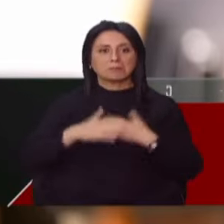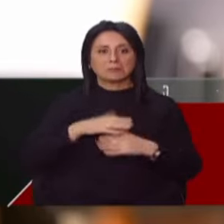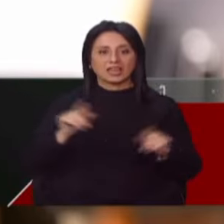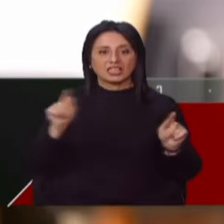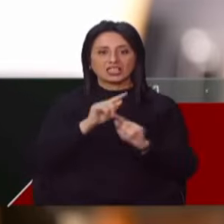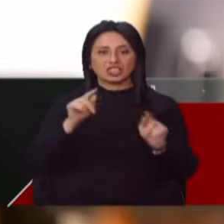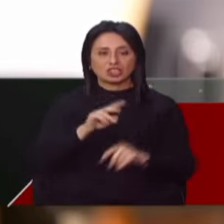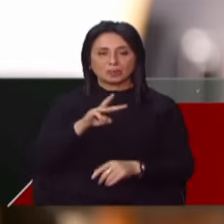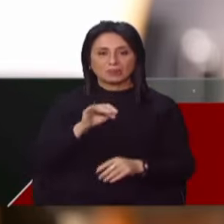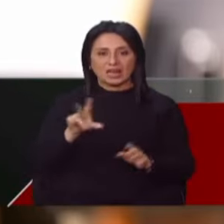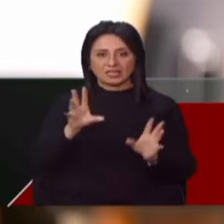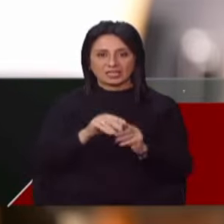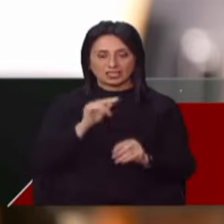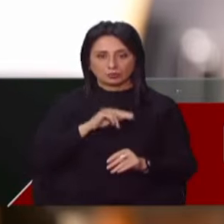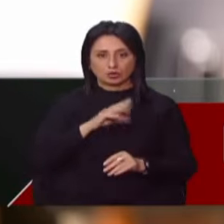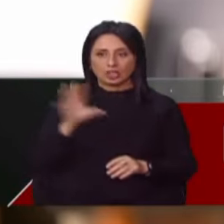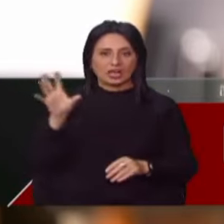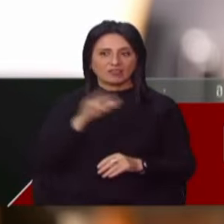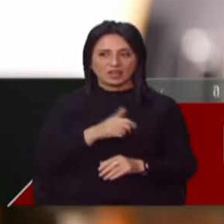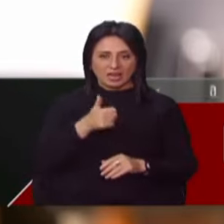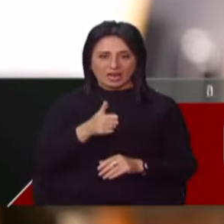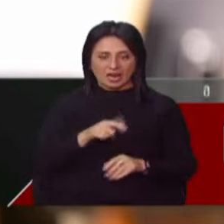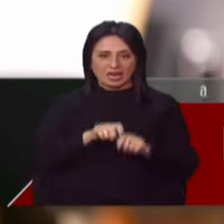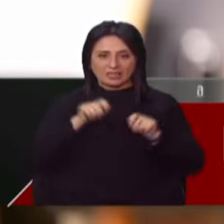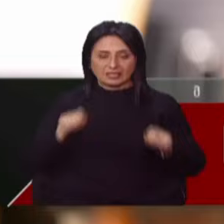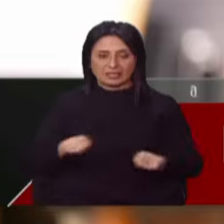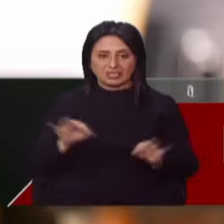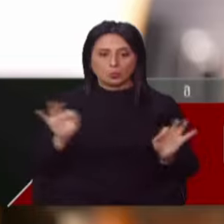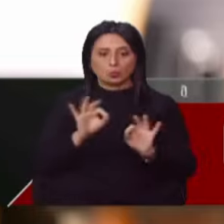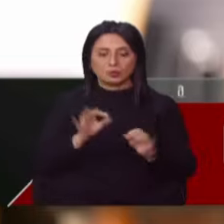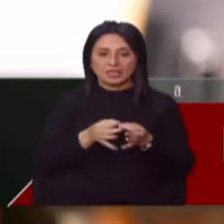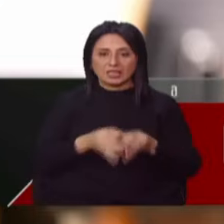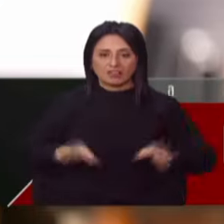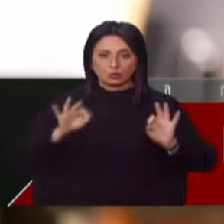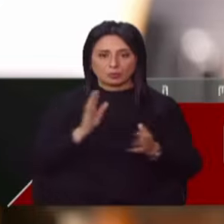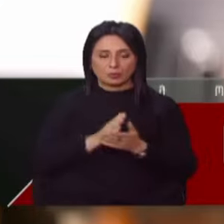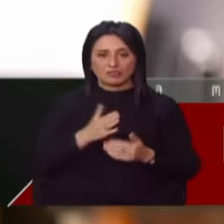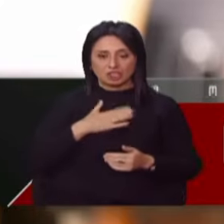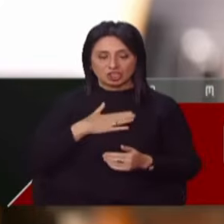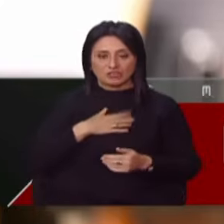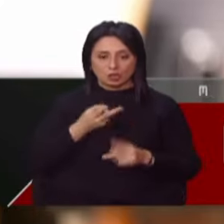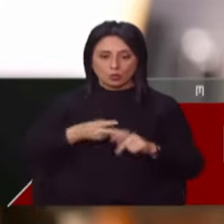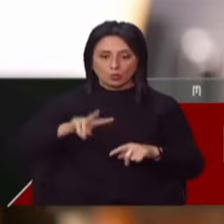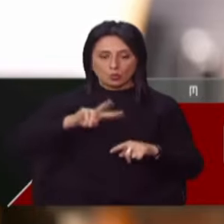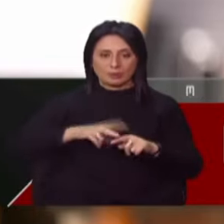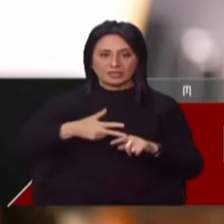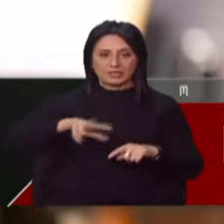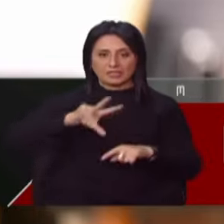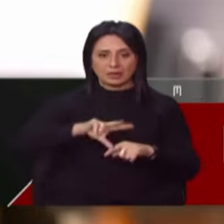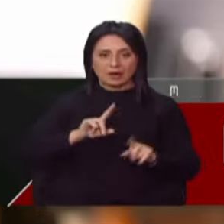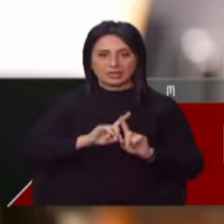დირიჟორ მირიანთან ერთად მუშაობა. Ისინი ყველანი ძალიან გახსნილები და მუსიკალურად თავისუფლები არიან. ჩემთვის ორმაგად და